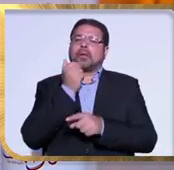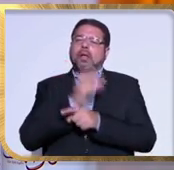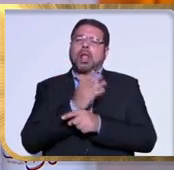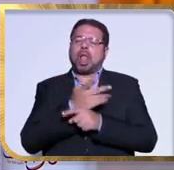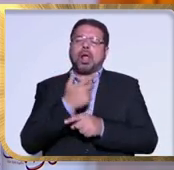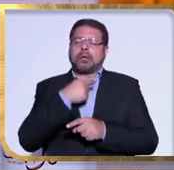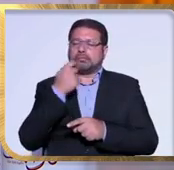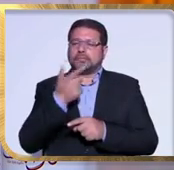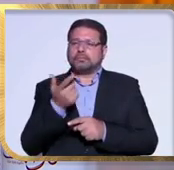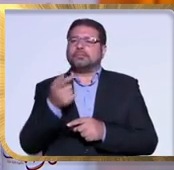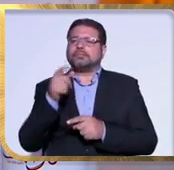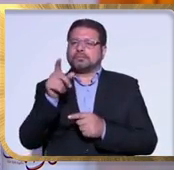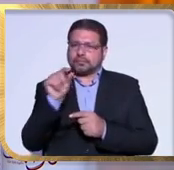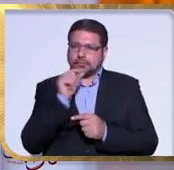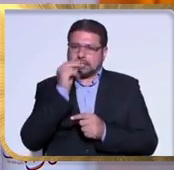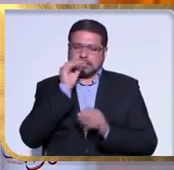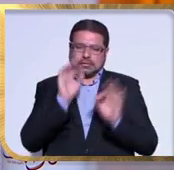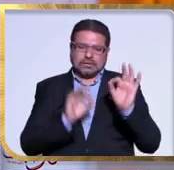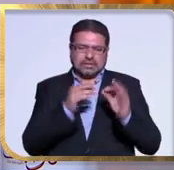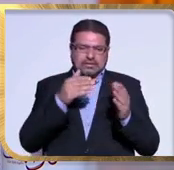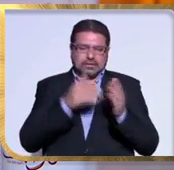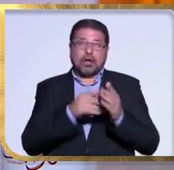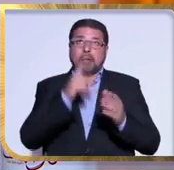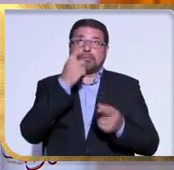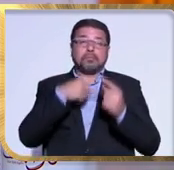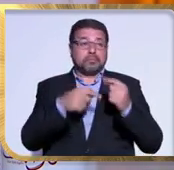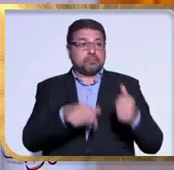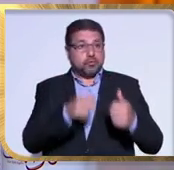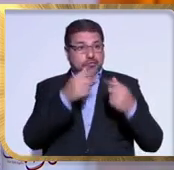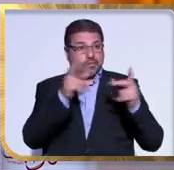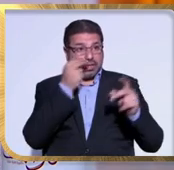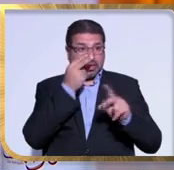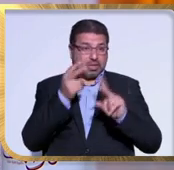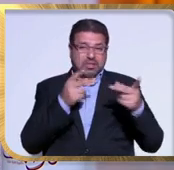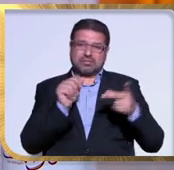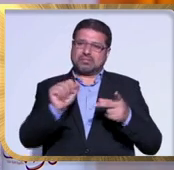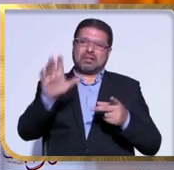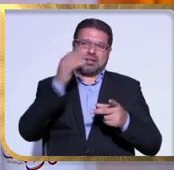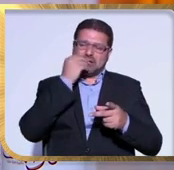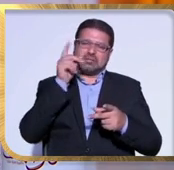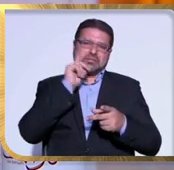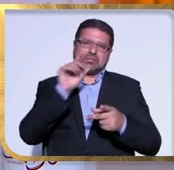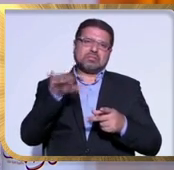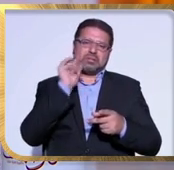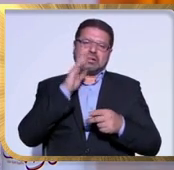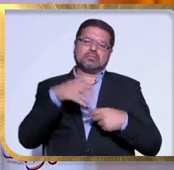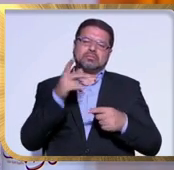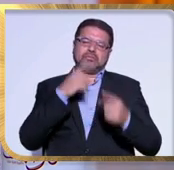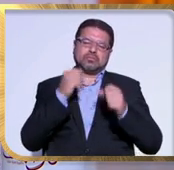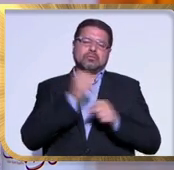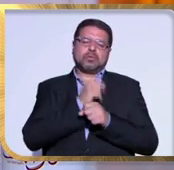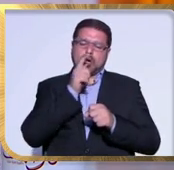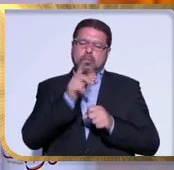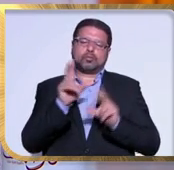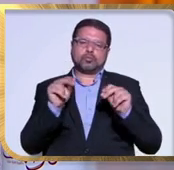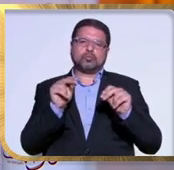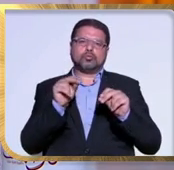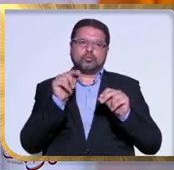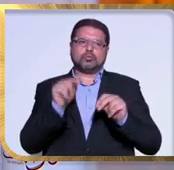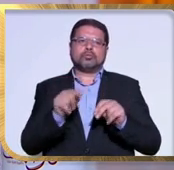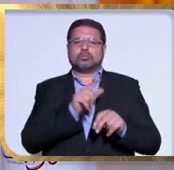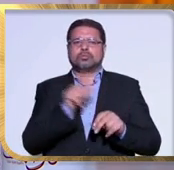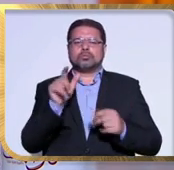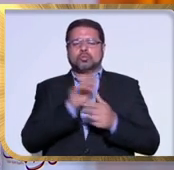او انا برتب اموري لحد ما اجد ليه دخل حلال فتقي تقلدي من قال ذلك يا